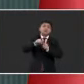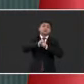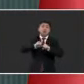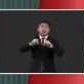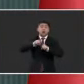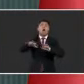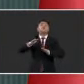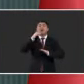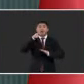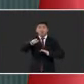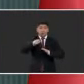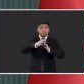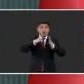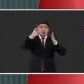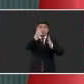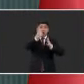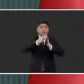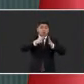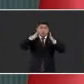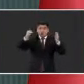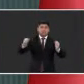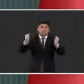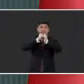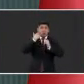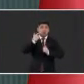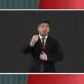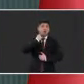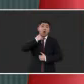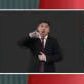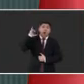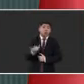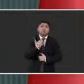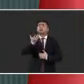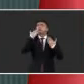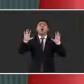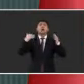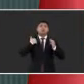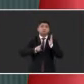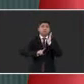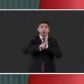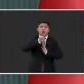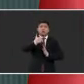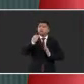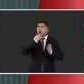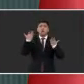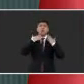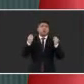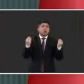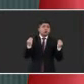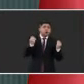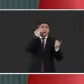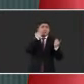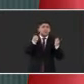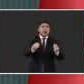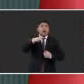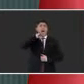benzeri görülmemiş parasal büyümelere, borçlanmalara gitmeden başardık. Avrupa'dan Amerika'ya